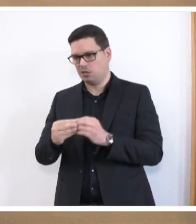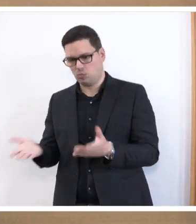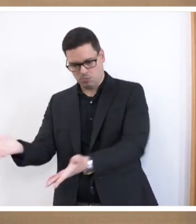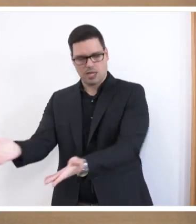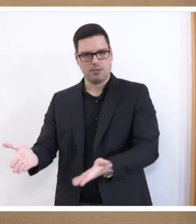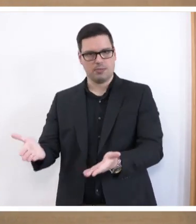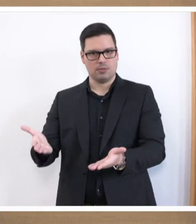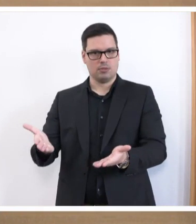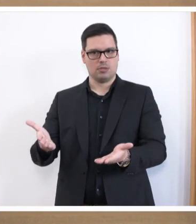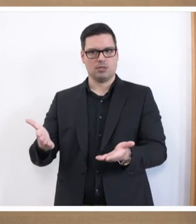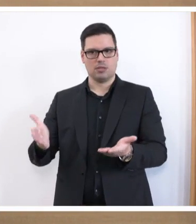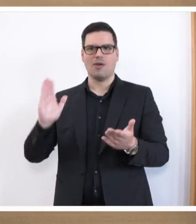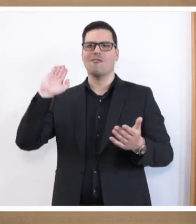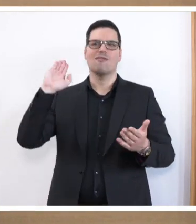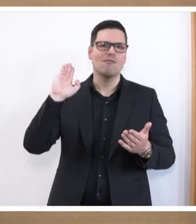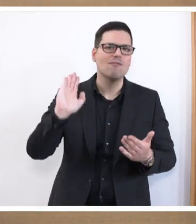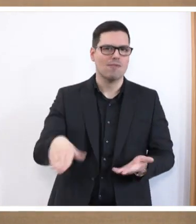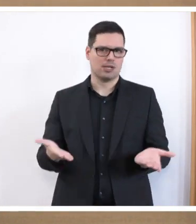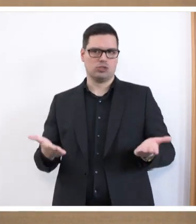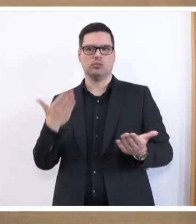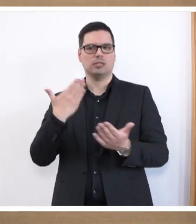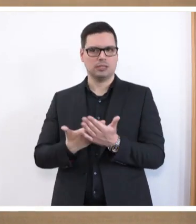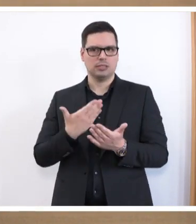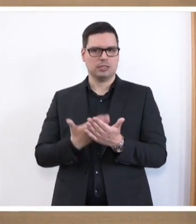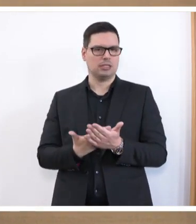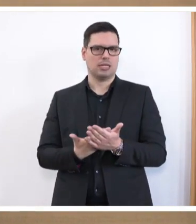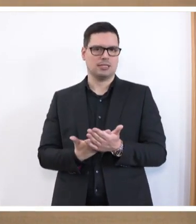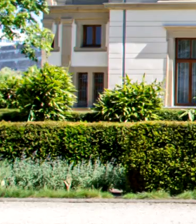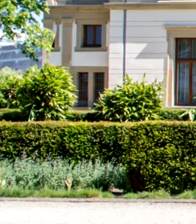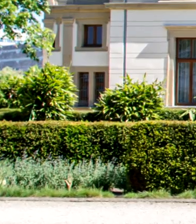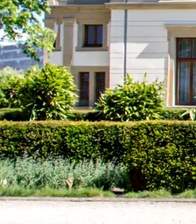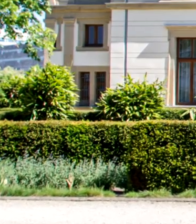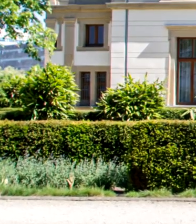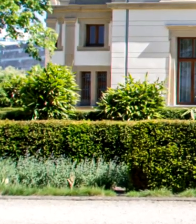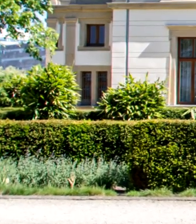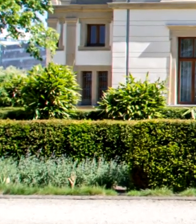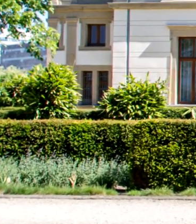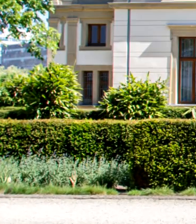Gesetzentwurf ist eine Mogelpackung und genau deshalb werden wir ihn auch ablehnen. Herzlichen Dank.